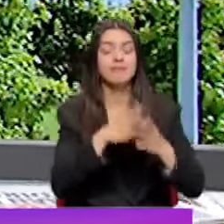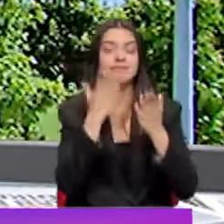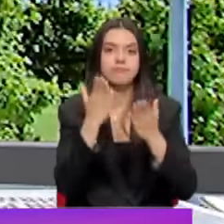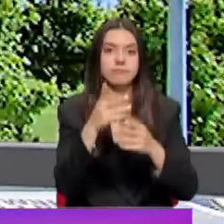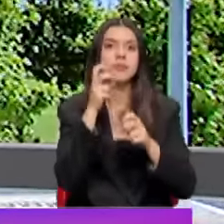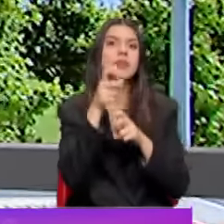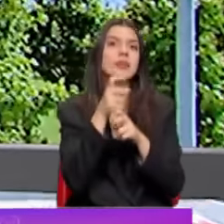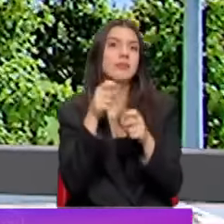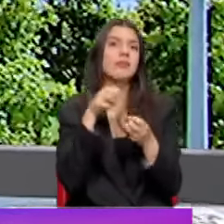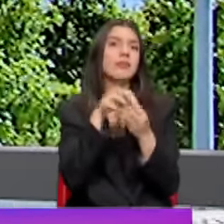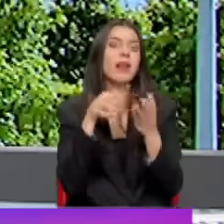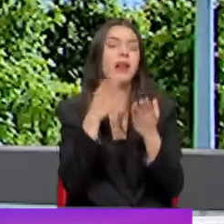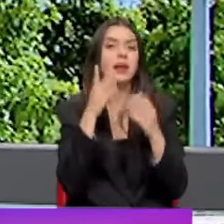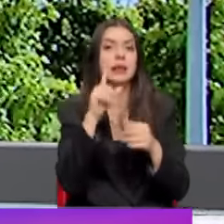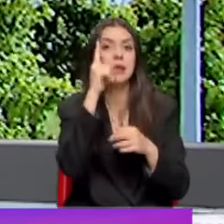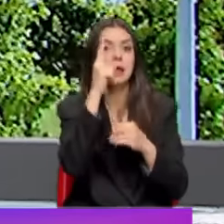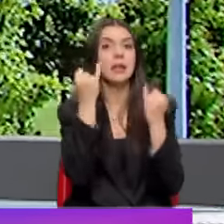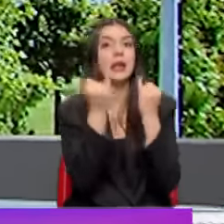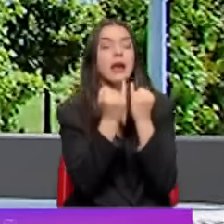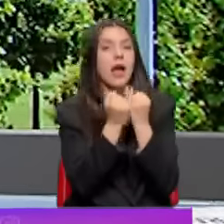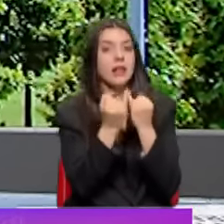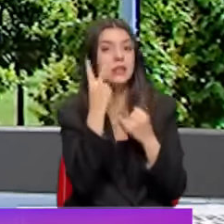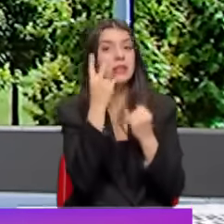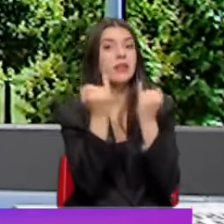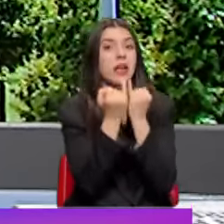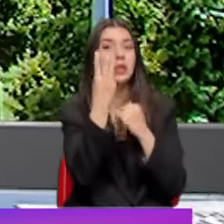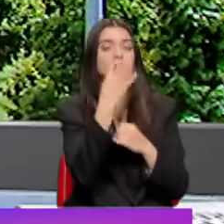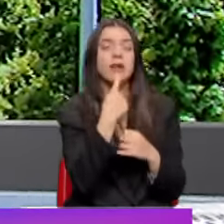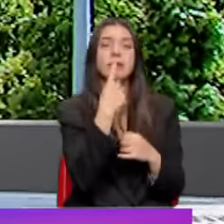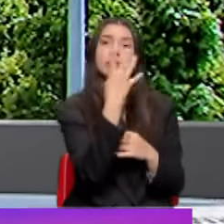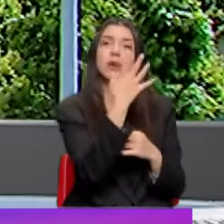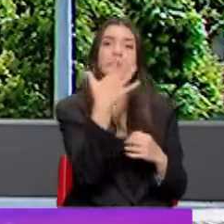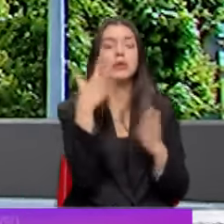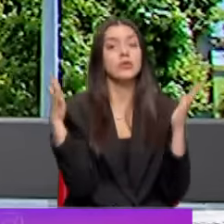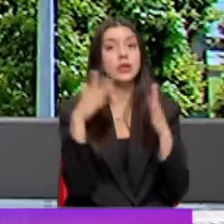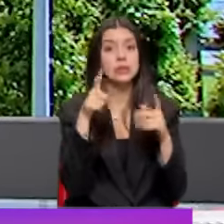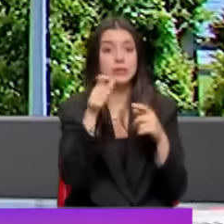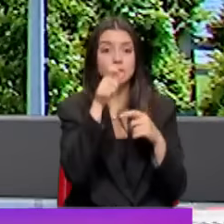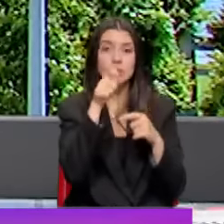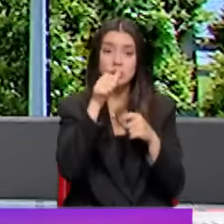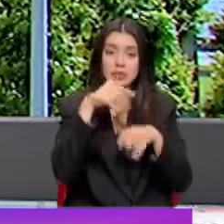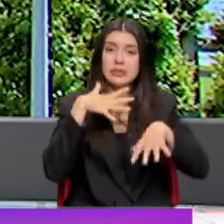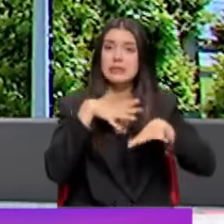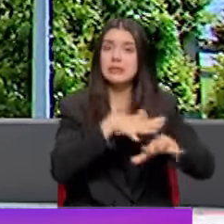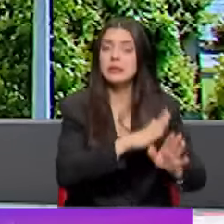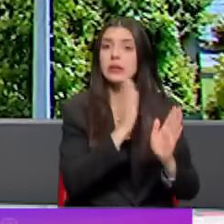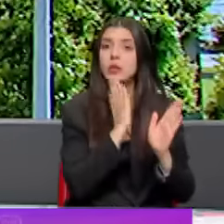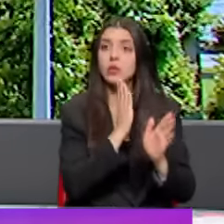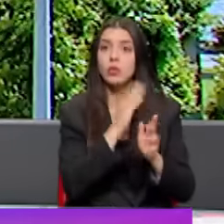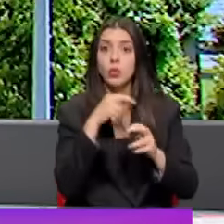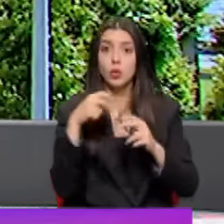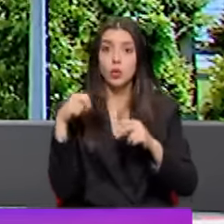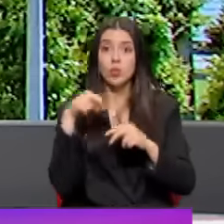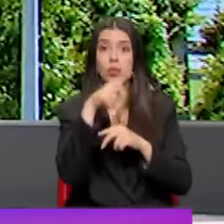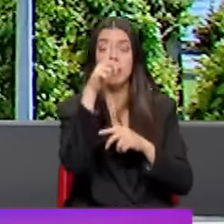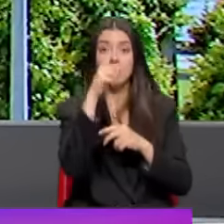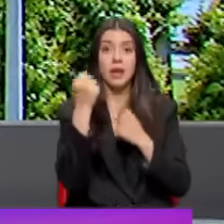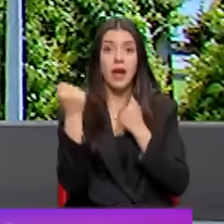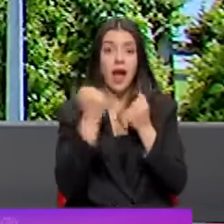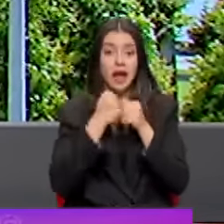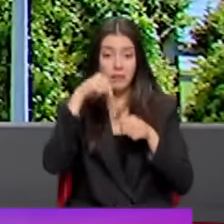felaketinde iki kardeş 45 yaşlarında iki çocuk sel sularına kapılıyorlar yürüyen bir aracın